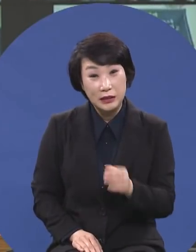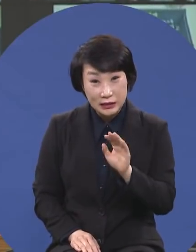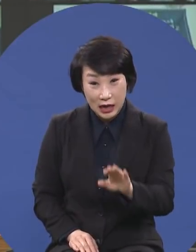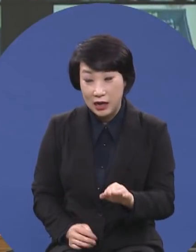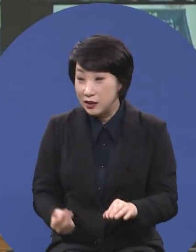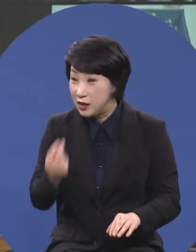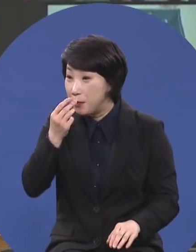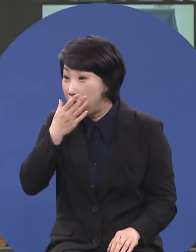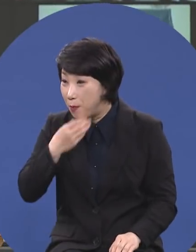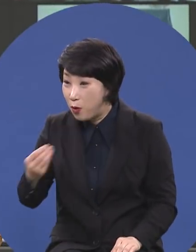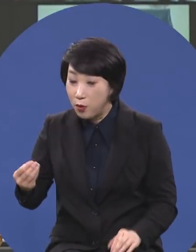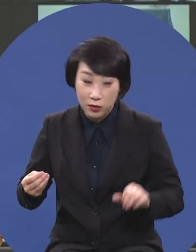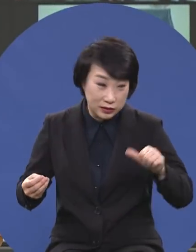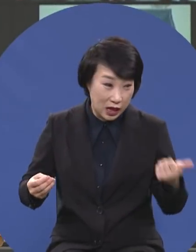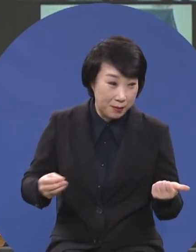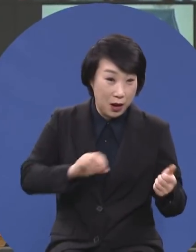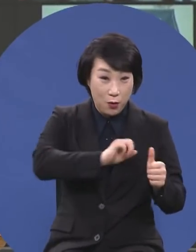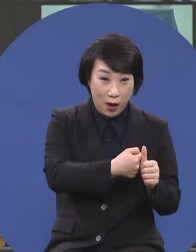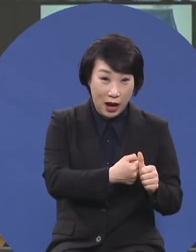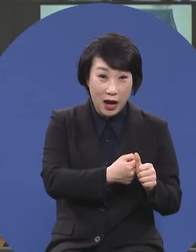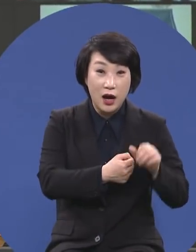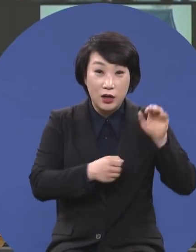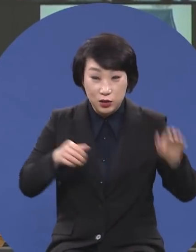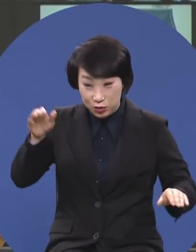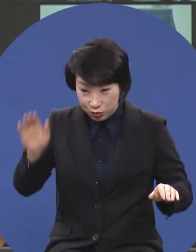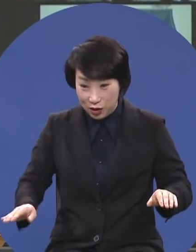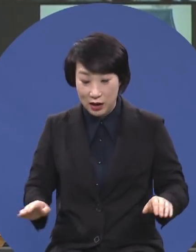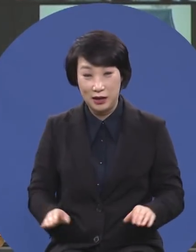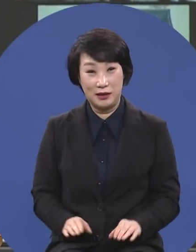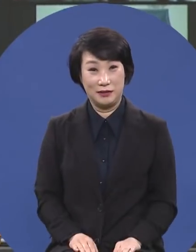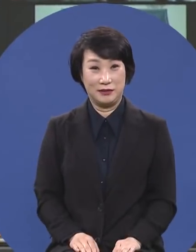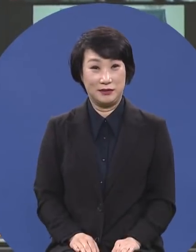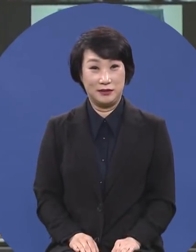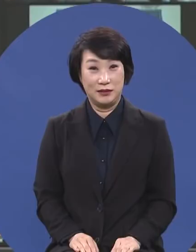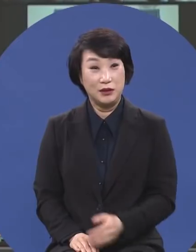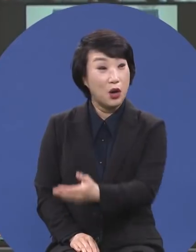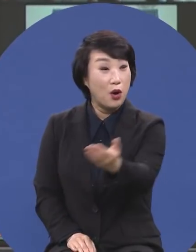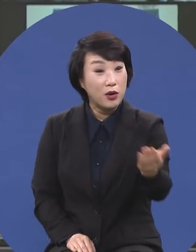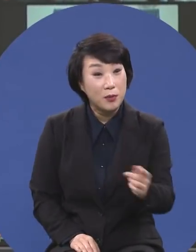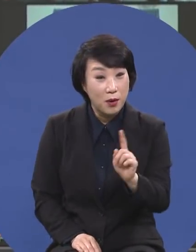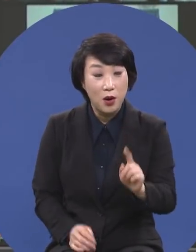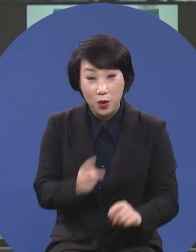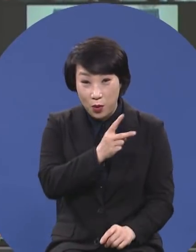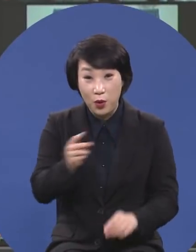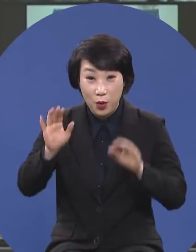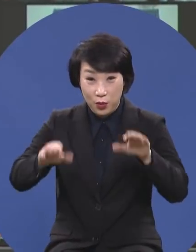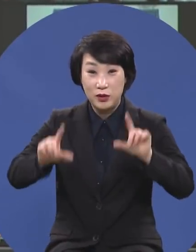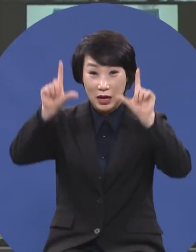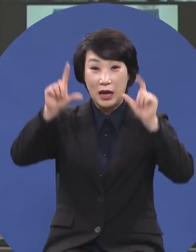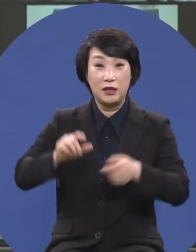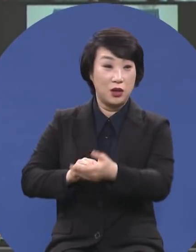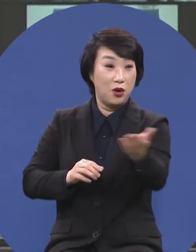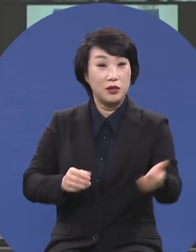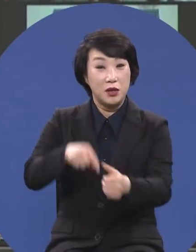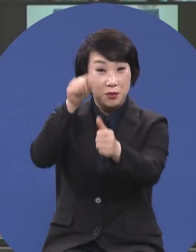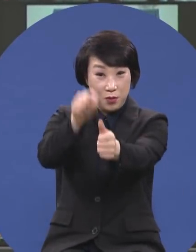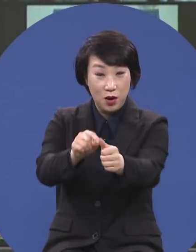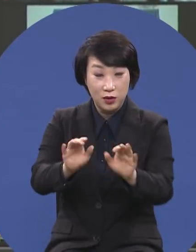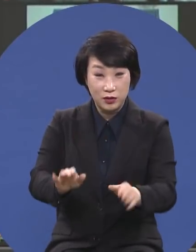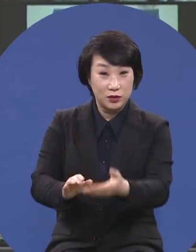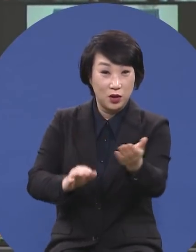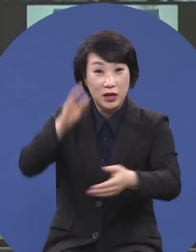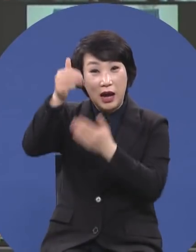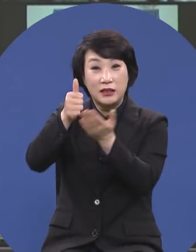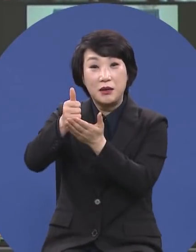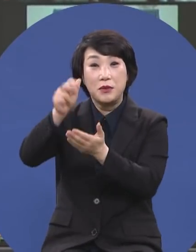생명과 복과 사망과 화를 네 앞에 두었으니 곧 내가 오늘날 너를 명하여 네